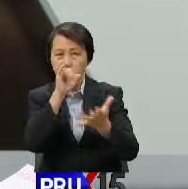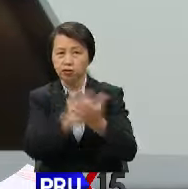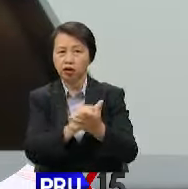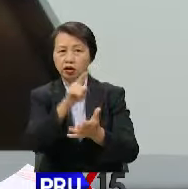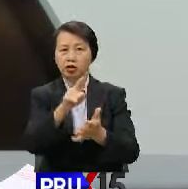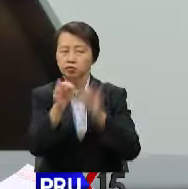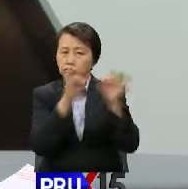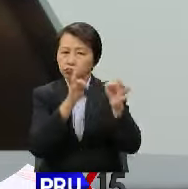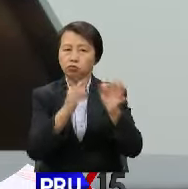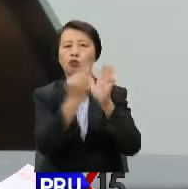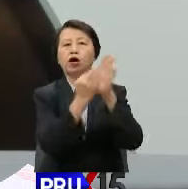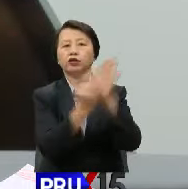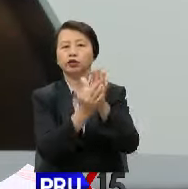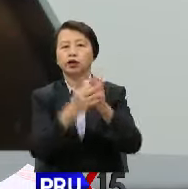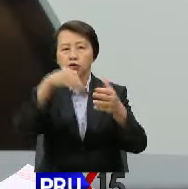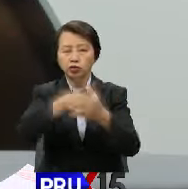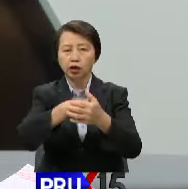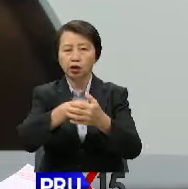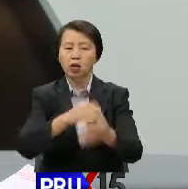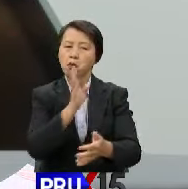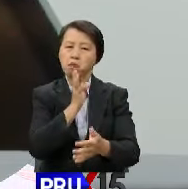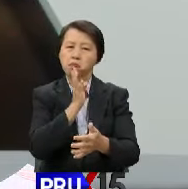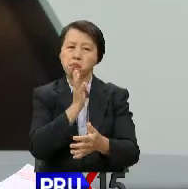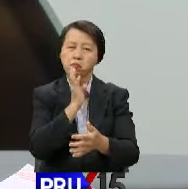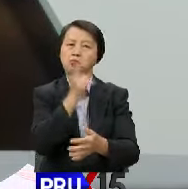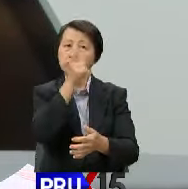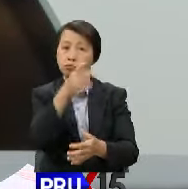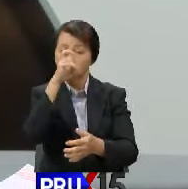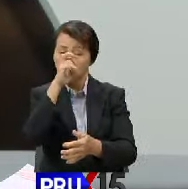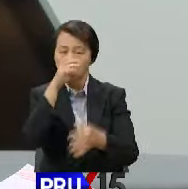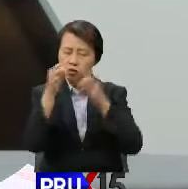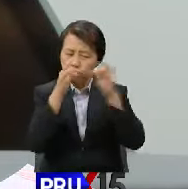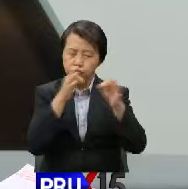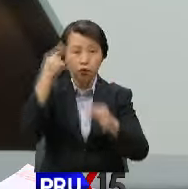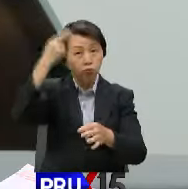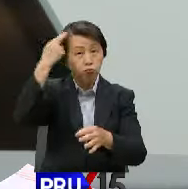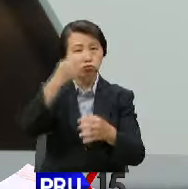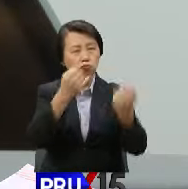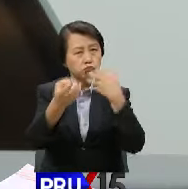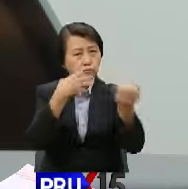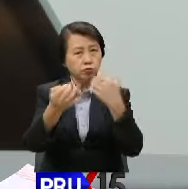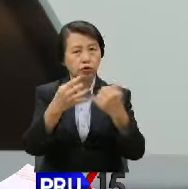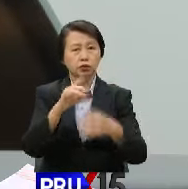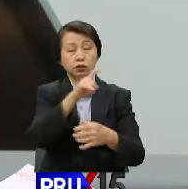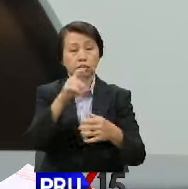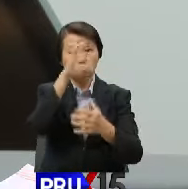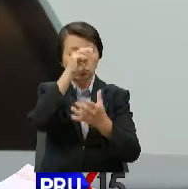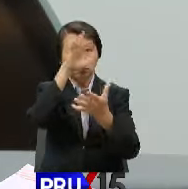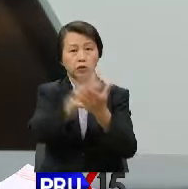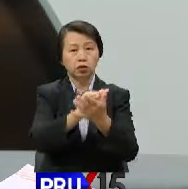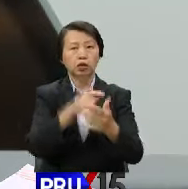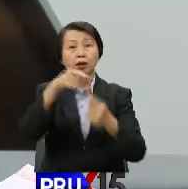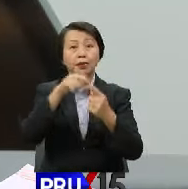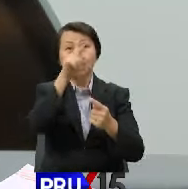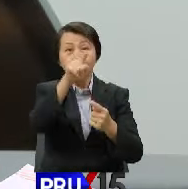mengemukakan fakta dalam menyatakan pendirian dalam bahujjah yang pasti meyakinkan bila dia